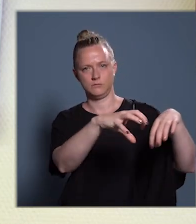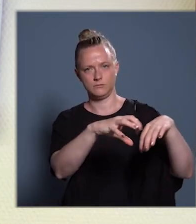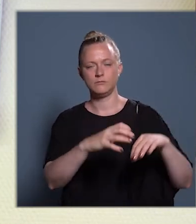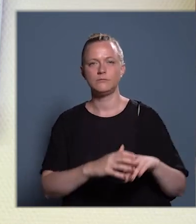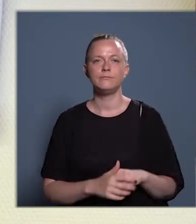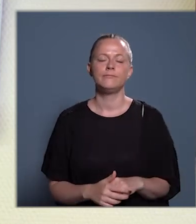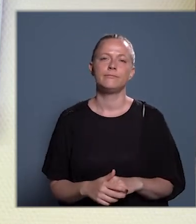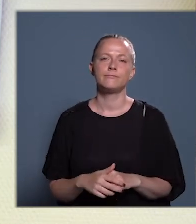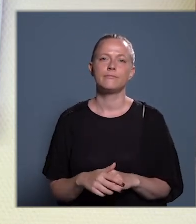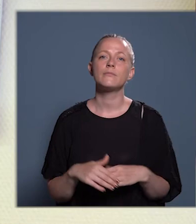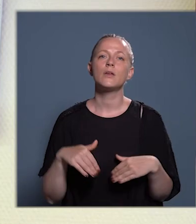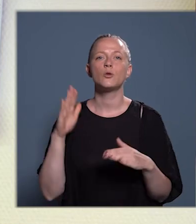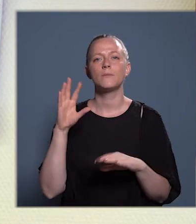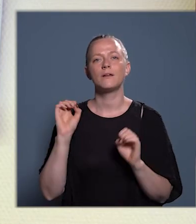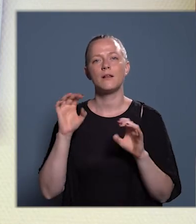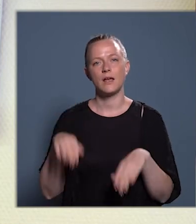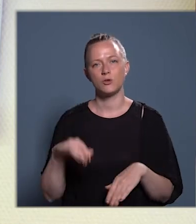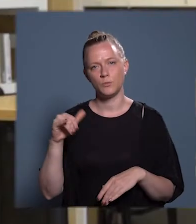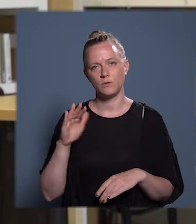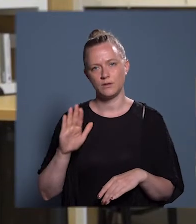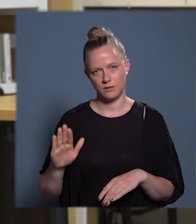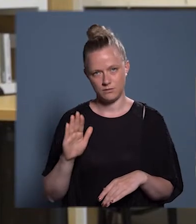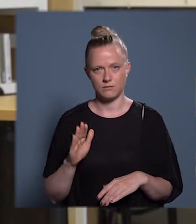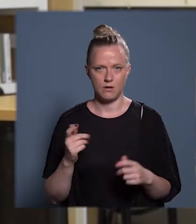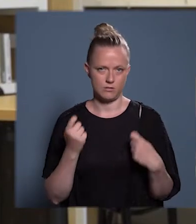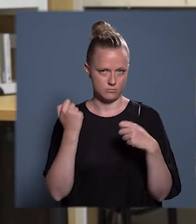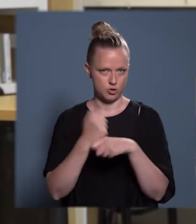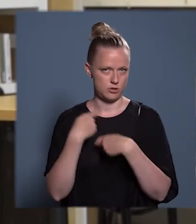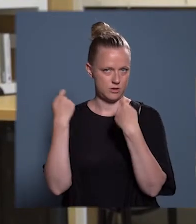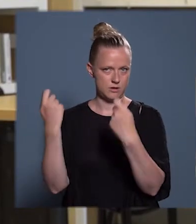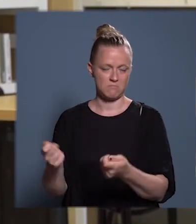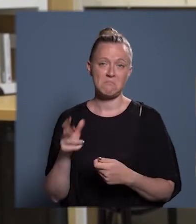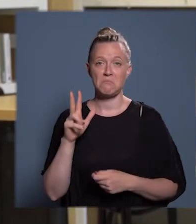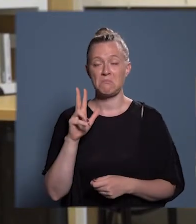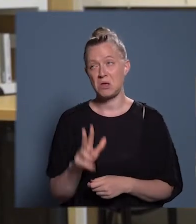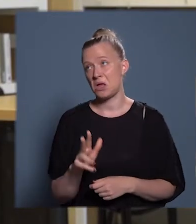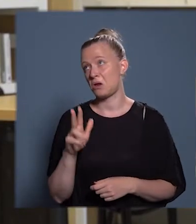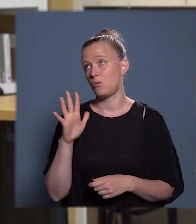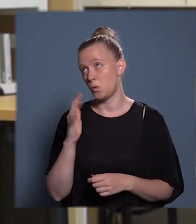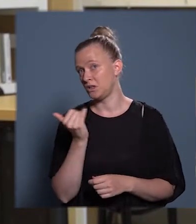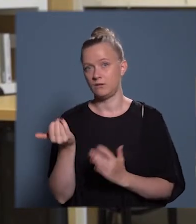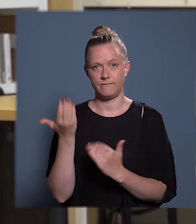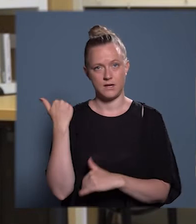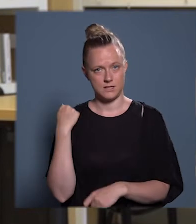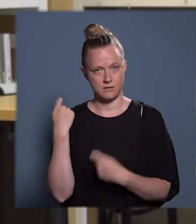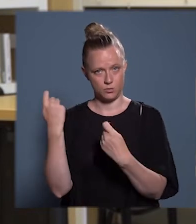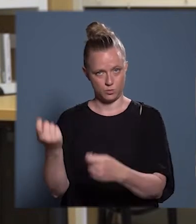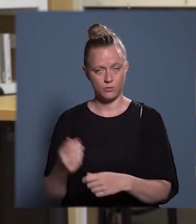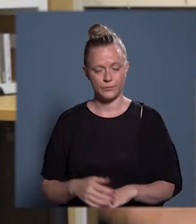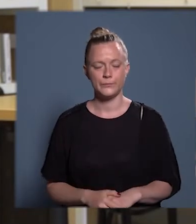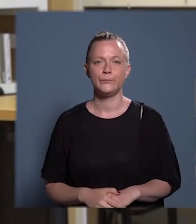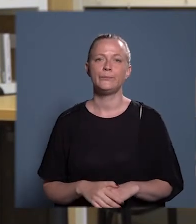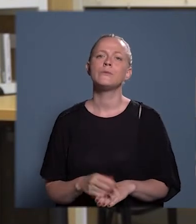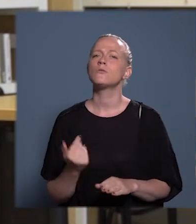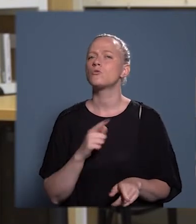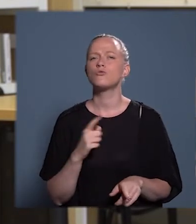A nagyobbik lányomnak, Juditnak készült, vagy 3-5 éve, és akkor még csak